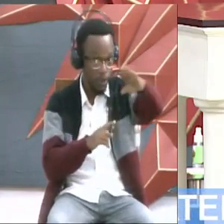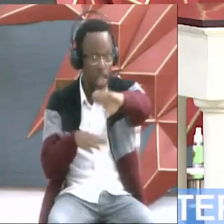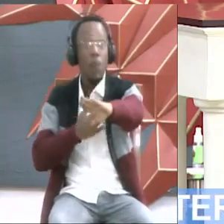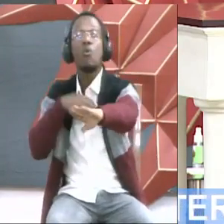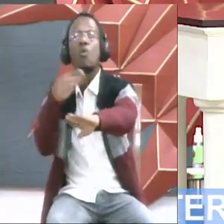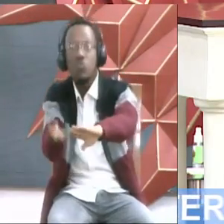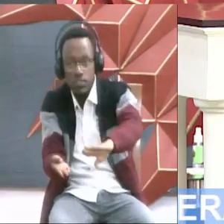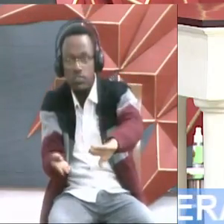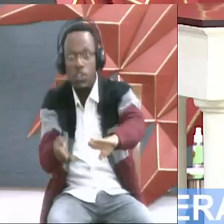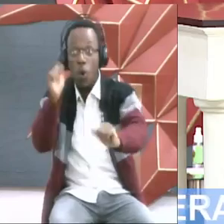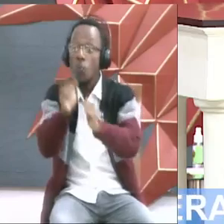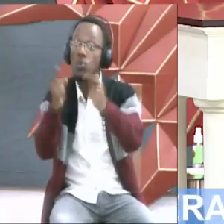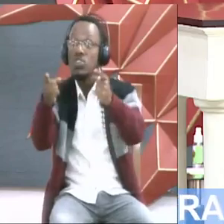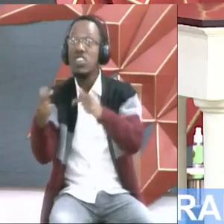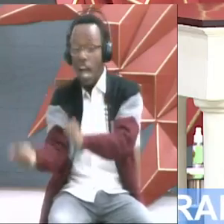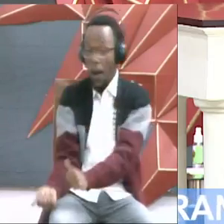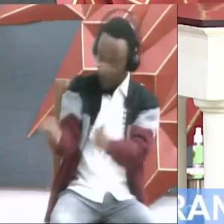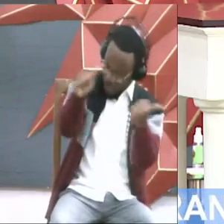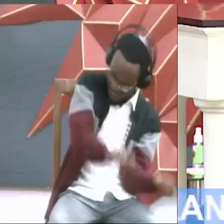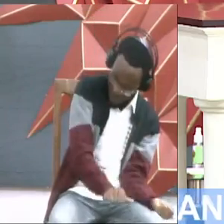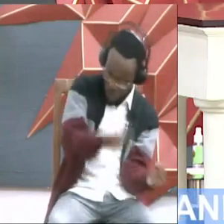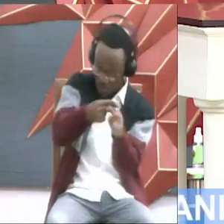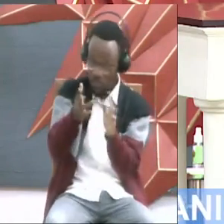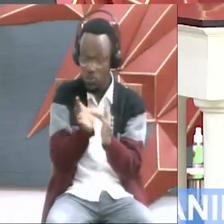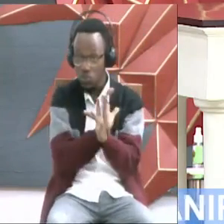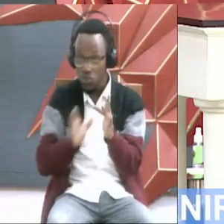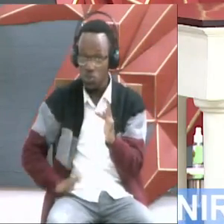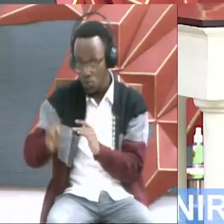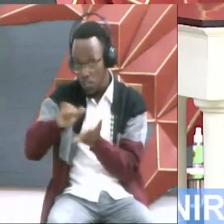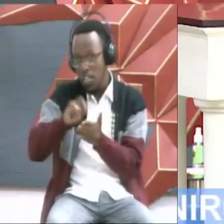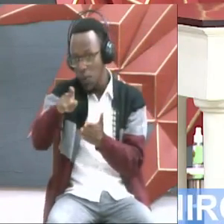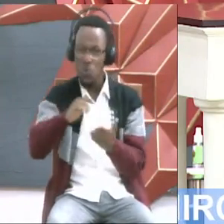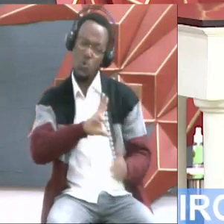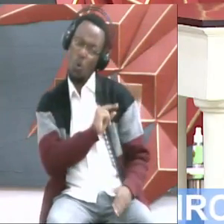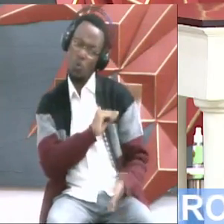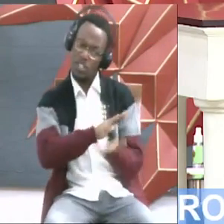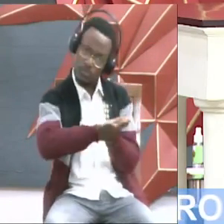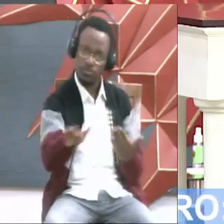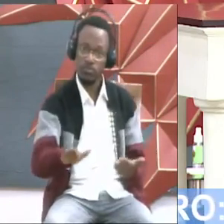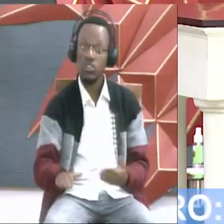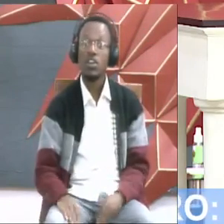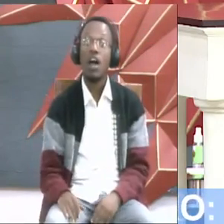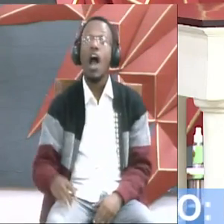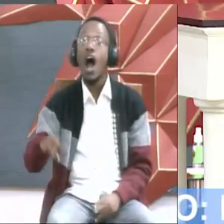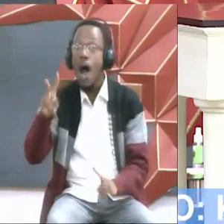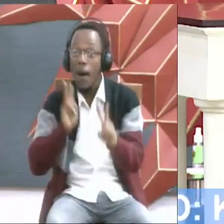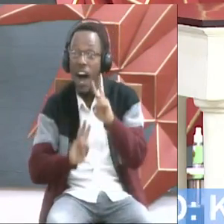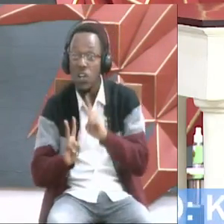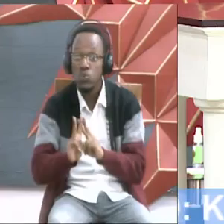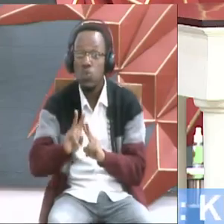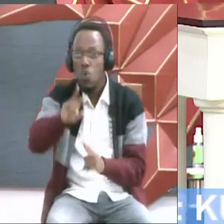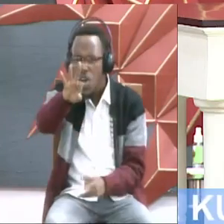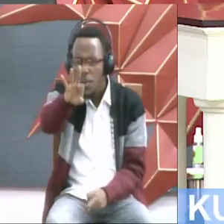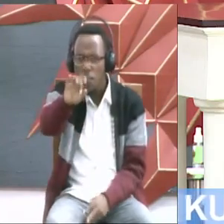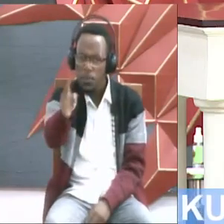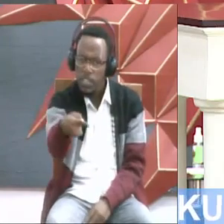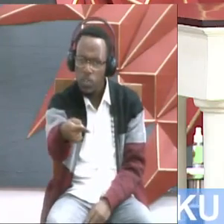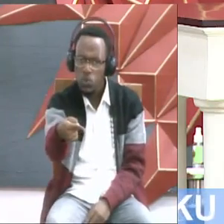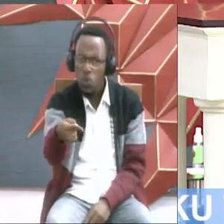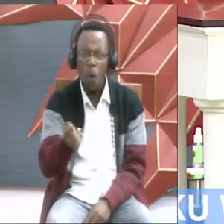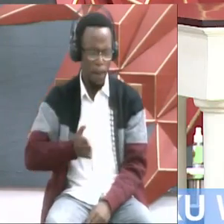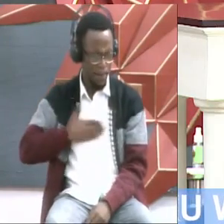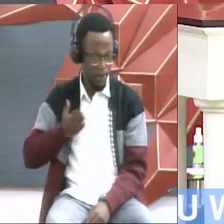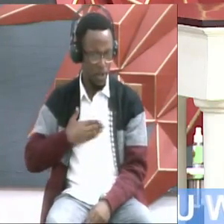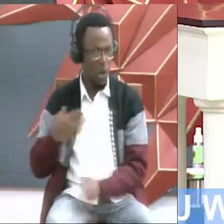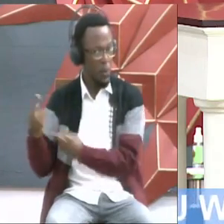abatizwe mu mazi menshi mu izina rya Yesu Kristo mubone guhariwa ibyaha byanyu. Abantu ibihumbi bitatu bose banezerewe